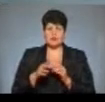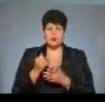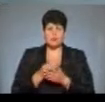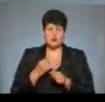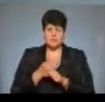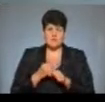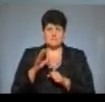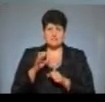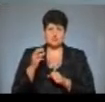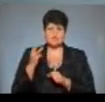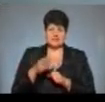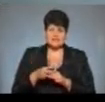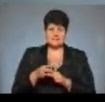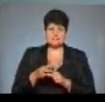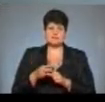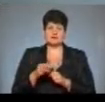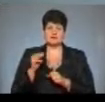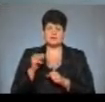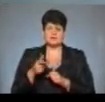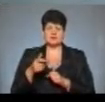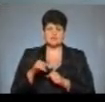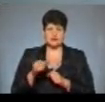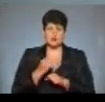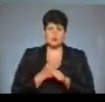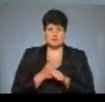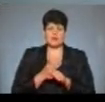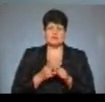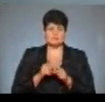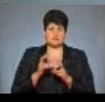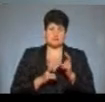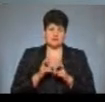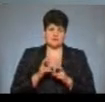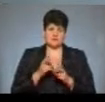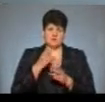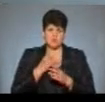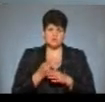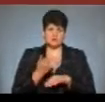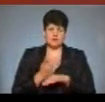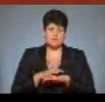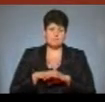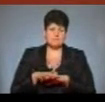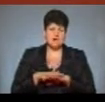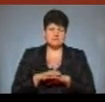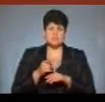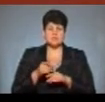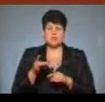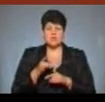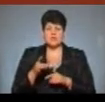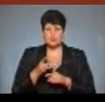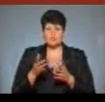обробітку, 530 тисяч гектарів обробляється все підприємство. Тобто, як бачите, основна маса. І ті райони,